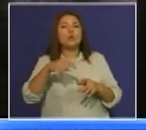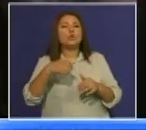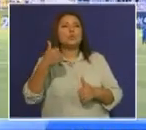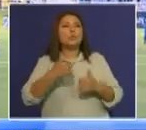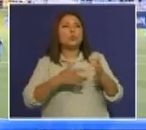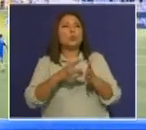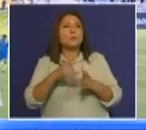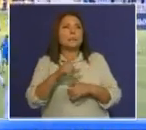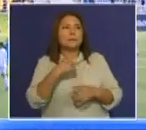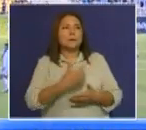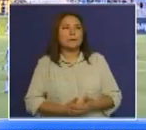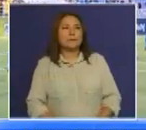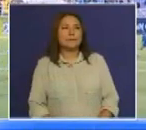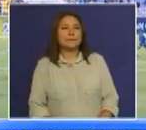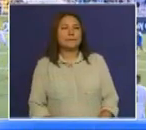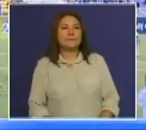келген.